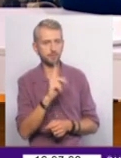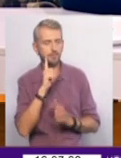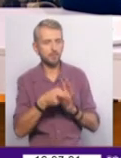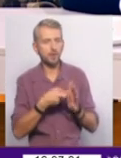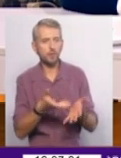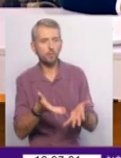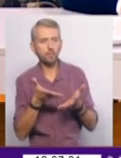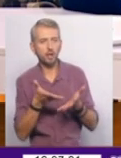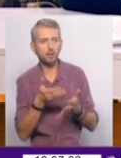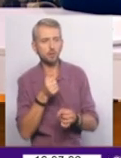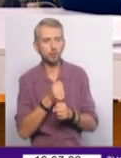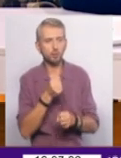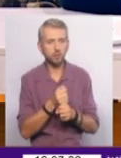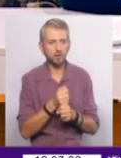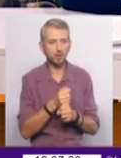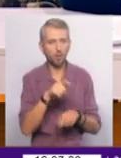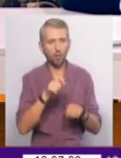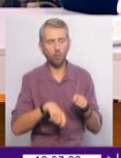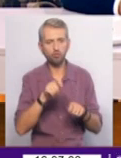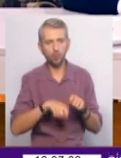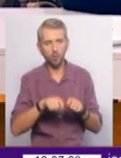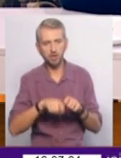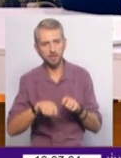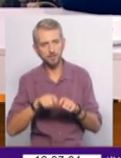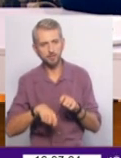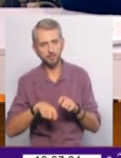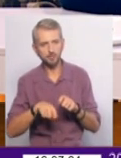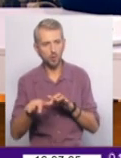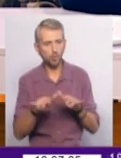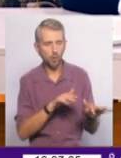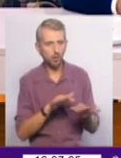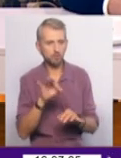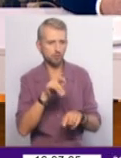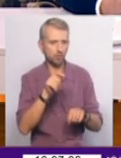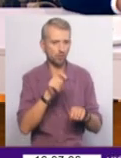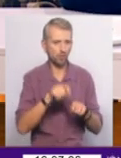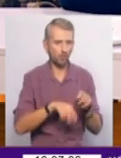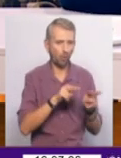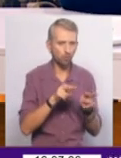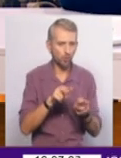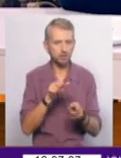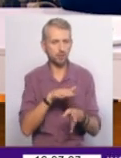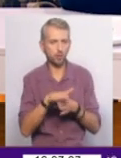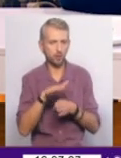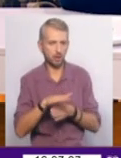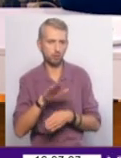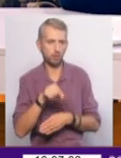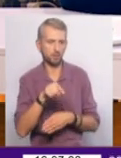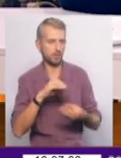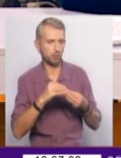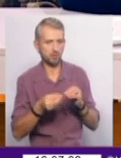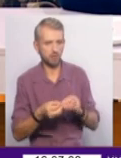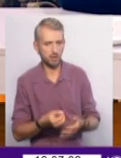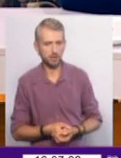з'ясувати, зробити певні контрольні там кроки з приводу контролю і за виконанням потім цієї